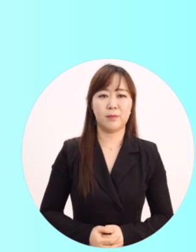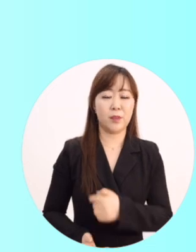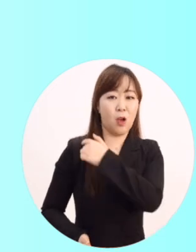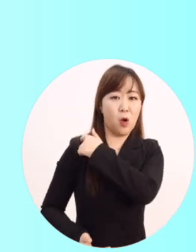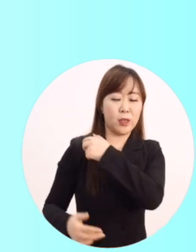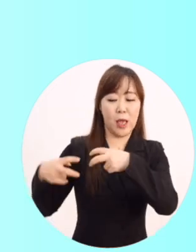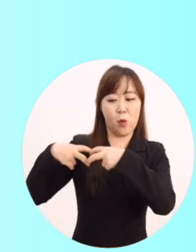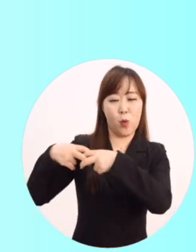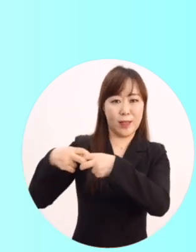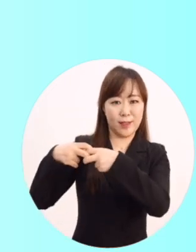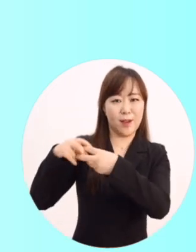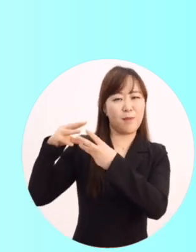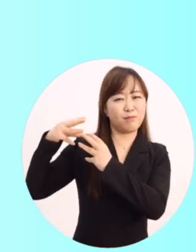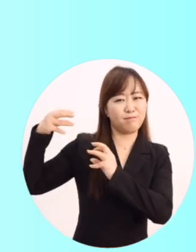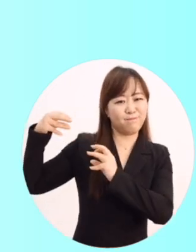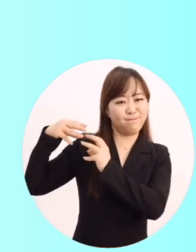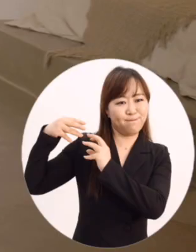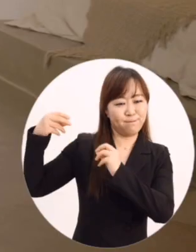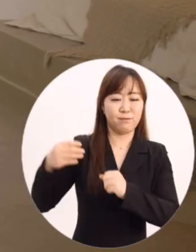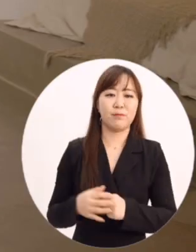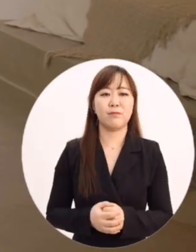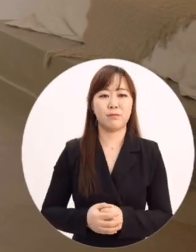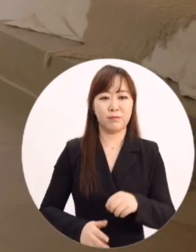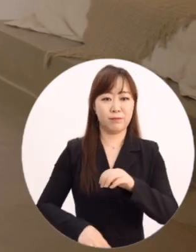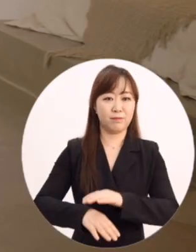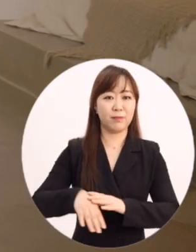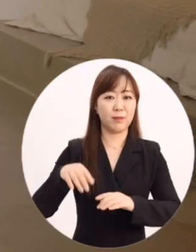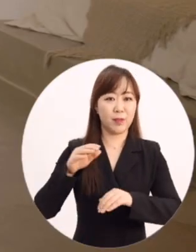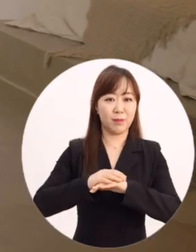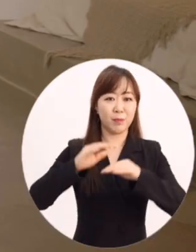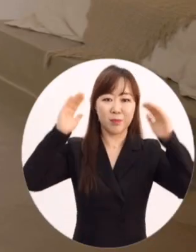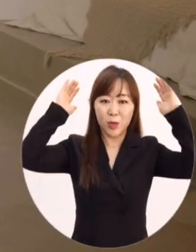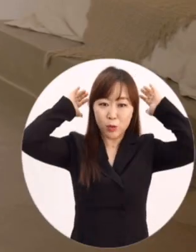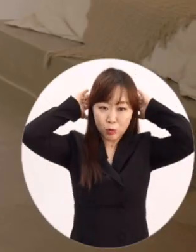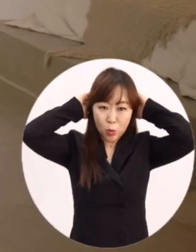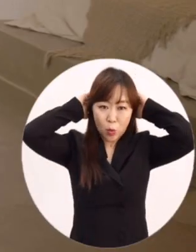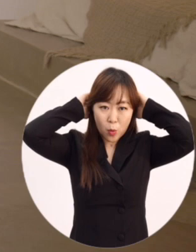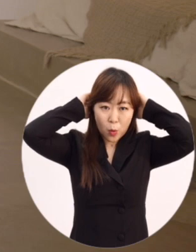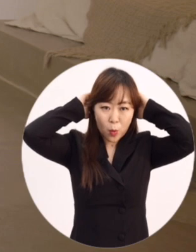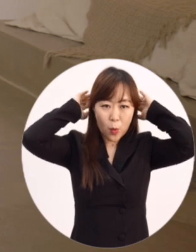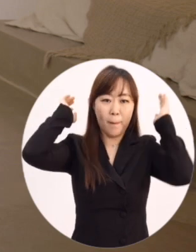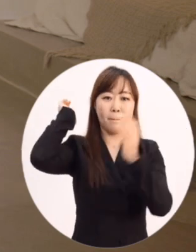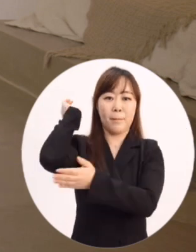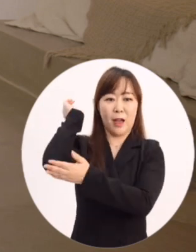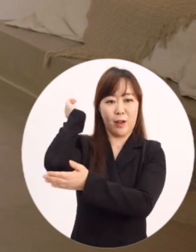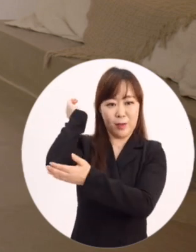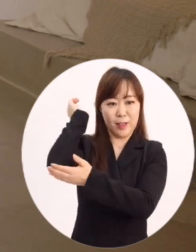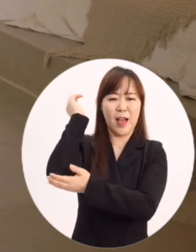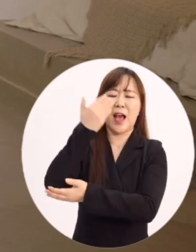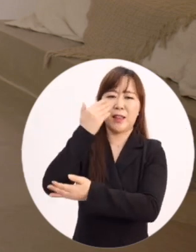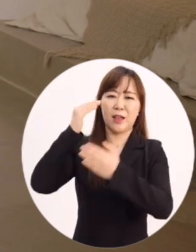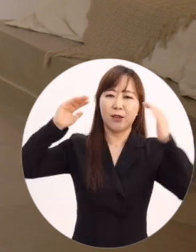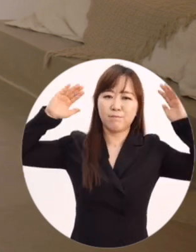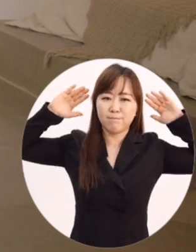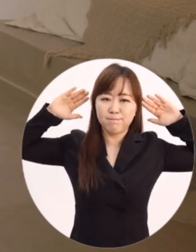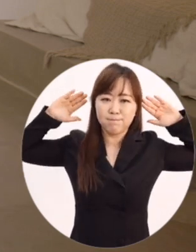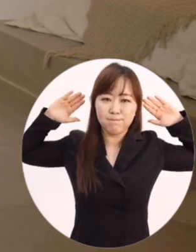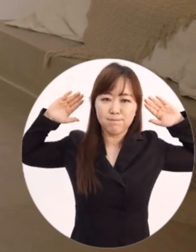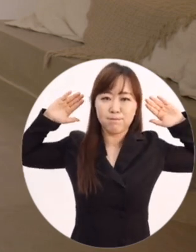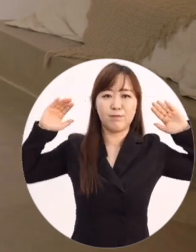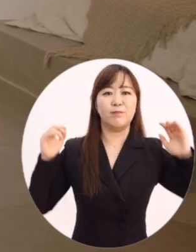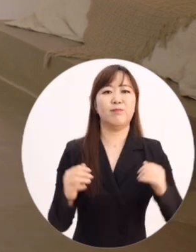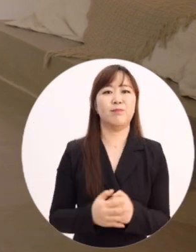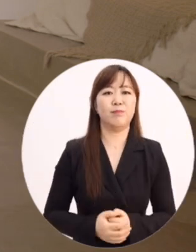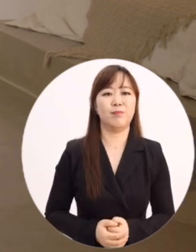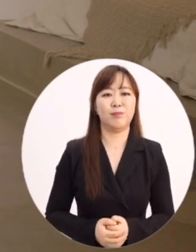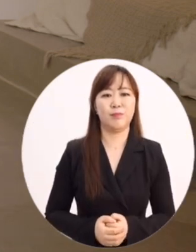어깨 관절 스트레칭. 양손을 머리 뒤에 두고 팔꿈치 관절을 가능한 멀리 뒤로